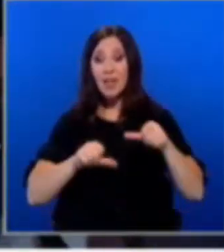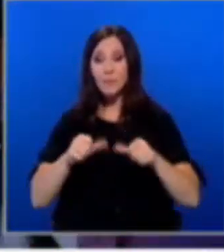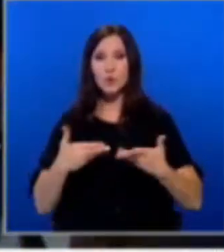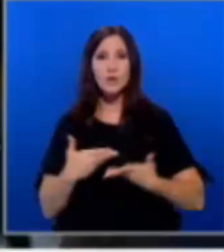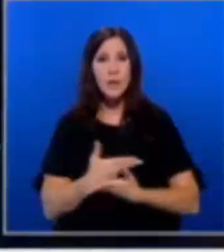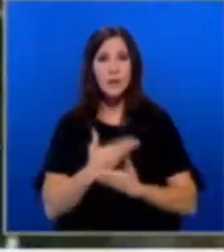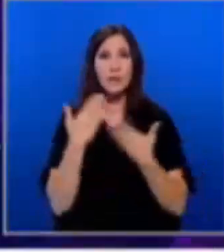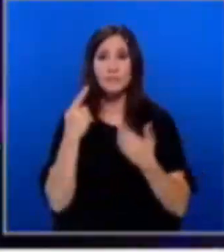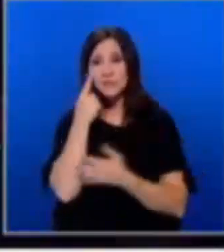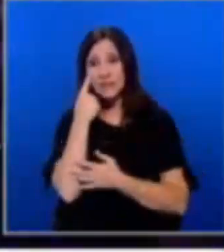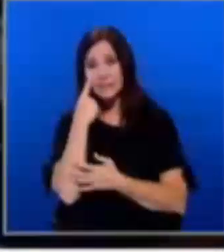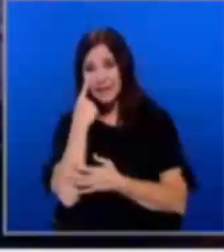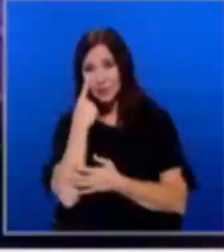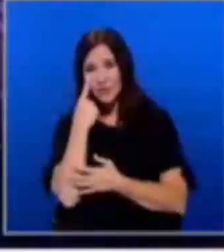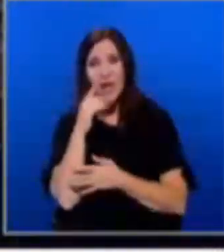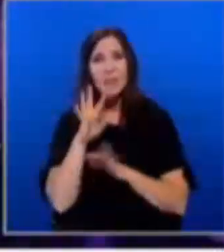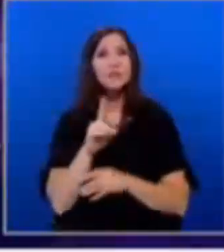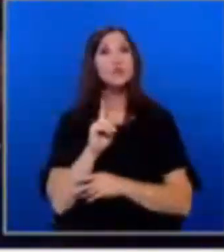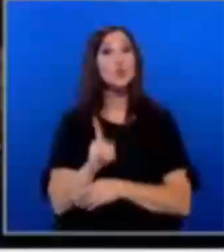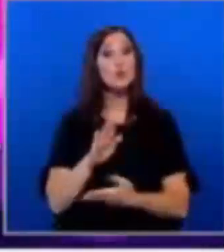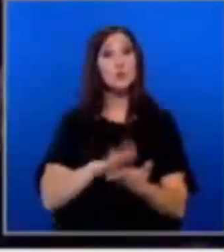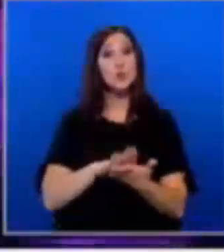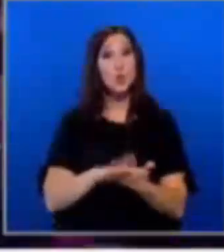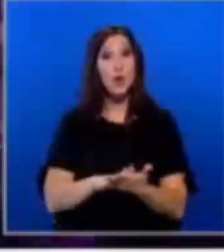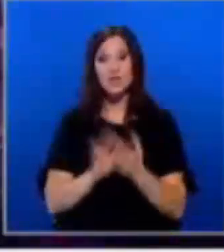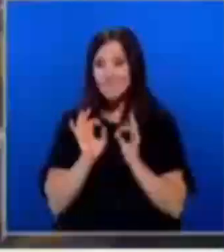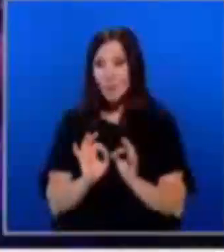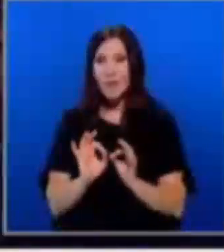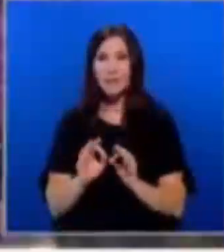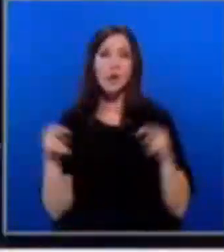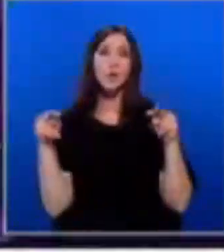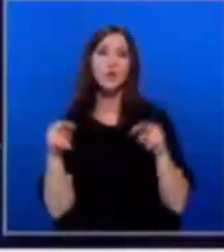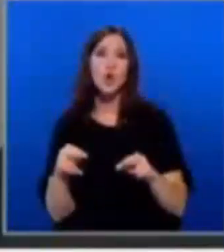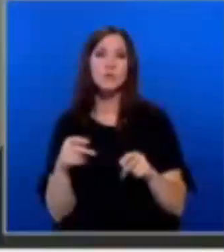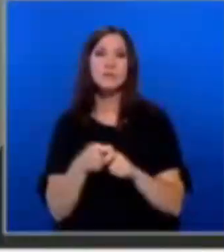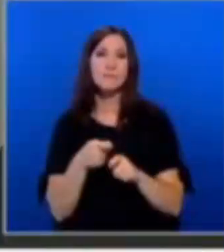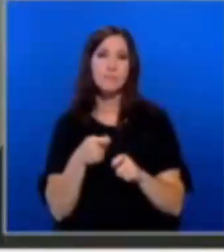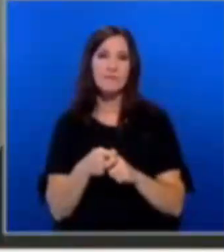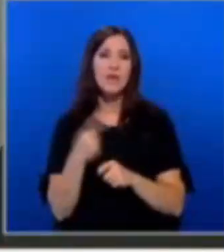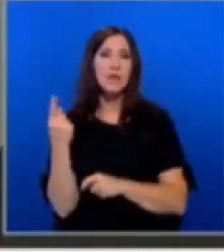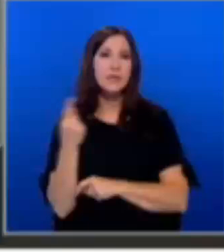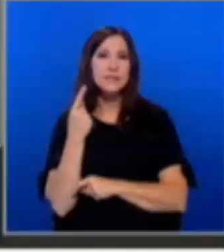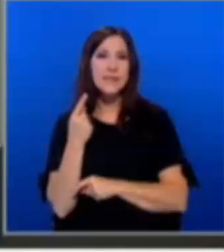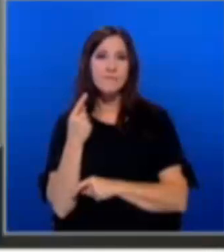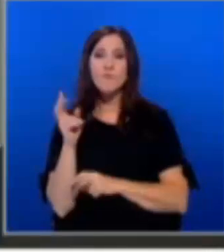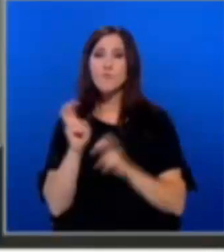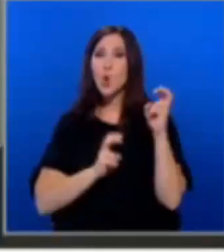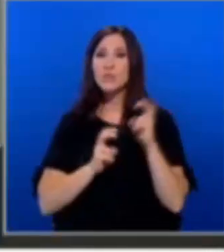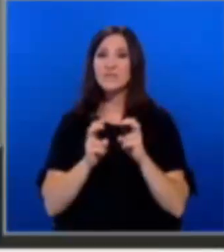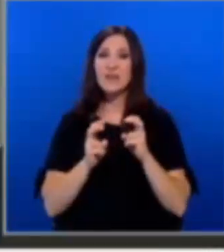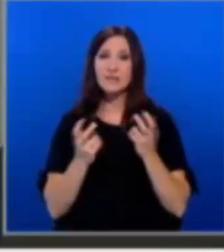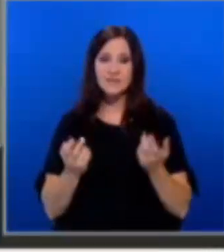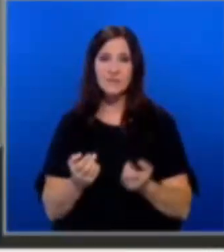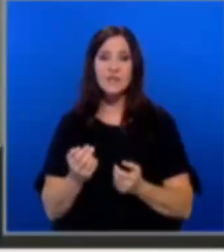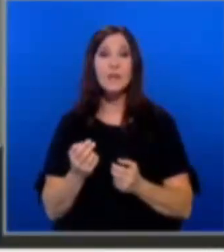необходими са тестове, нещо с което да се докаже на момента. Контролът се извършва само в производствените